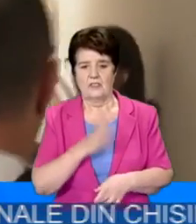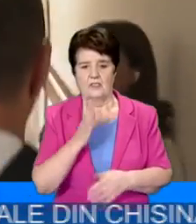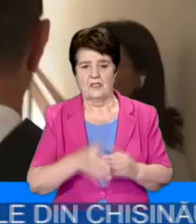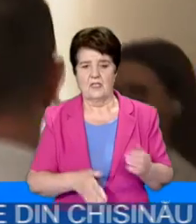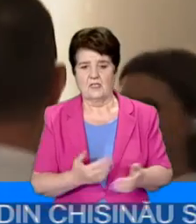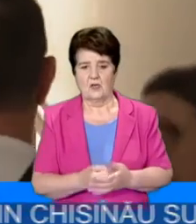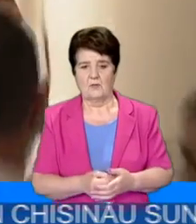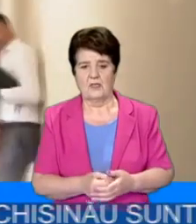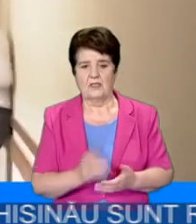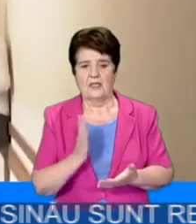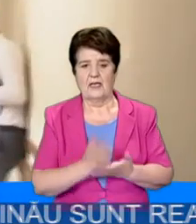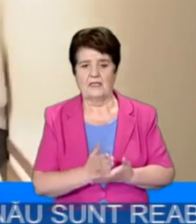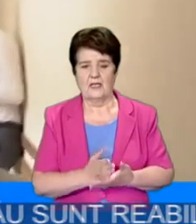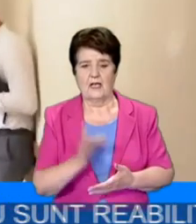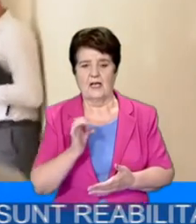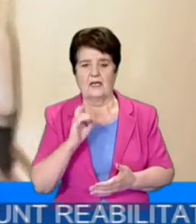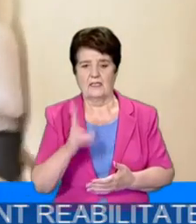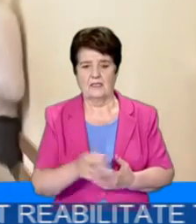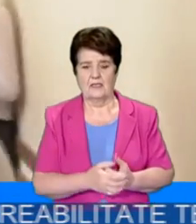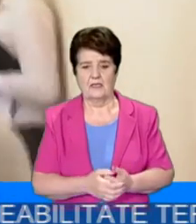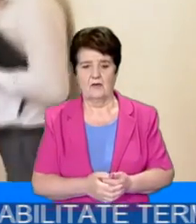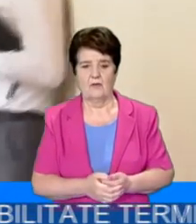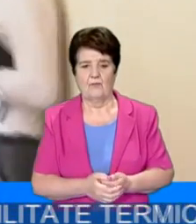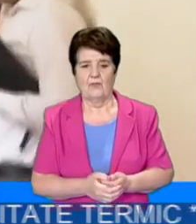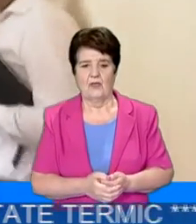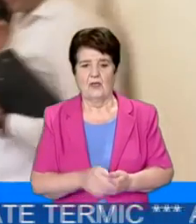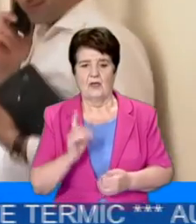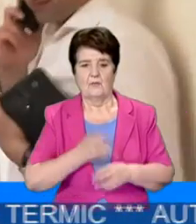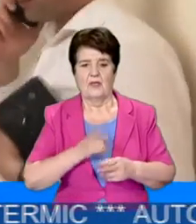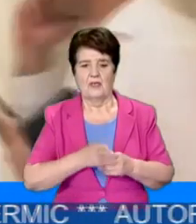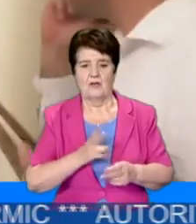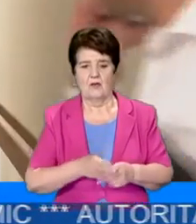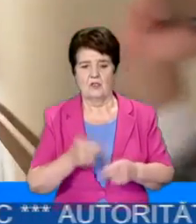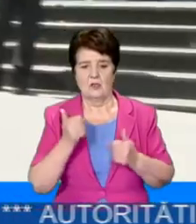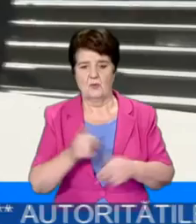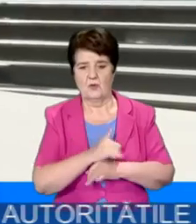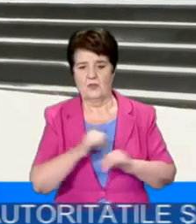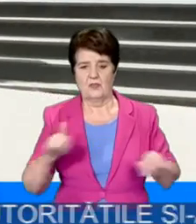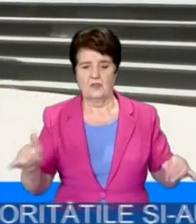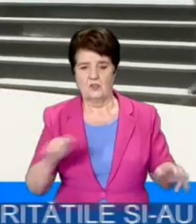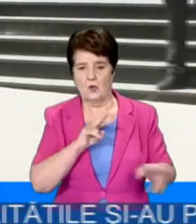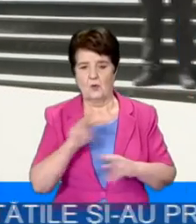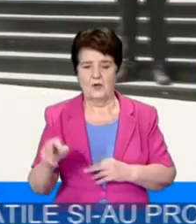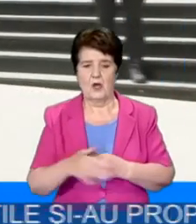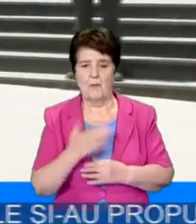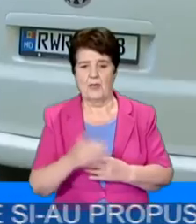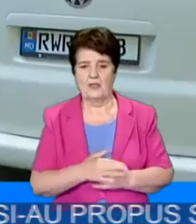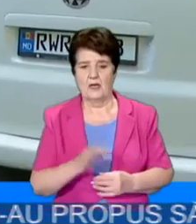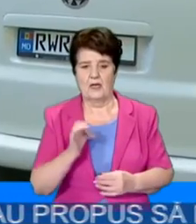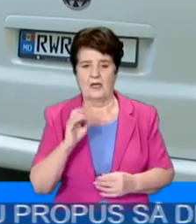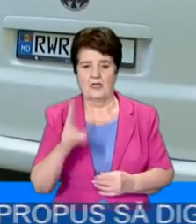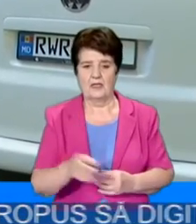determinate de existența riscului împiedicării bunei desfășurări a urmăririi penale,